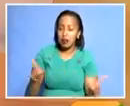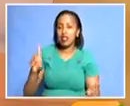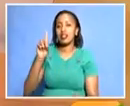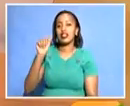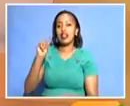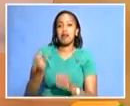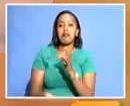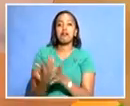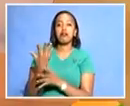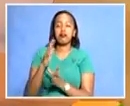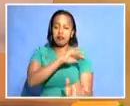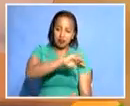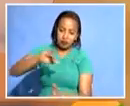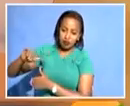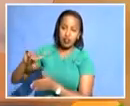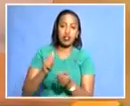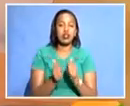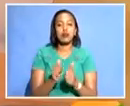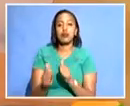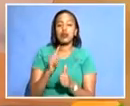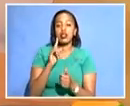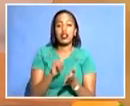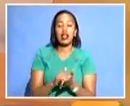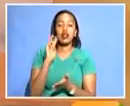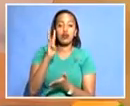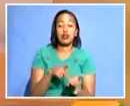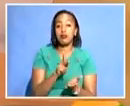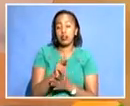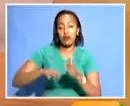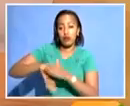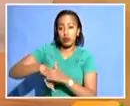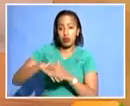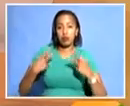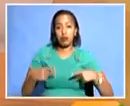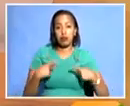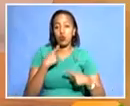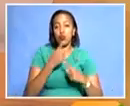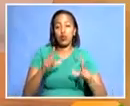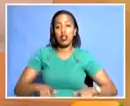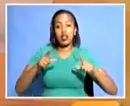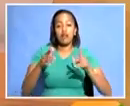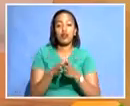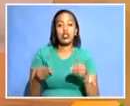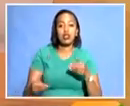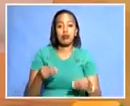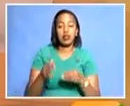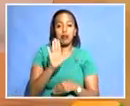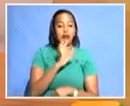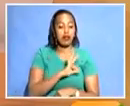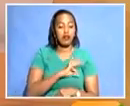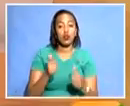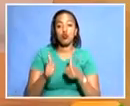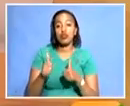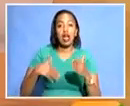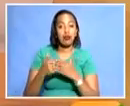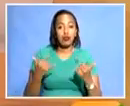Hatimaye, wizara ya michezo imeafikia kuwalipa wachezaji wa kandanda wanaoishi na ulemavu marupurupu yao ambayo hawajapokea hata baada